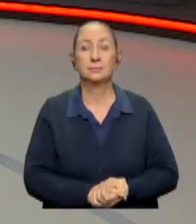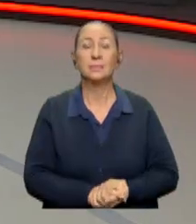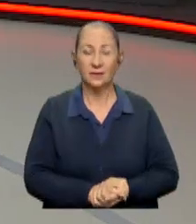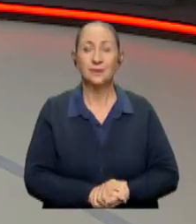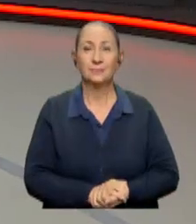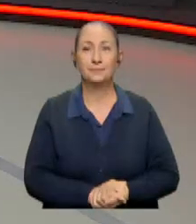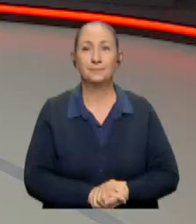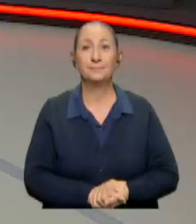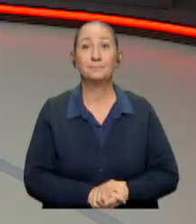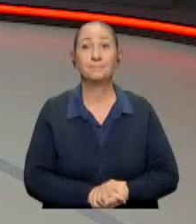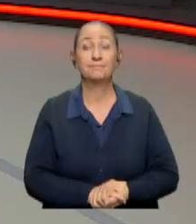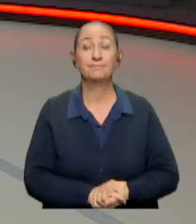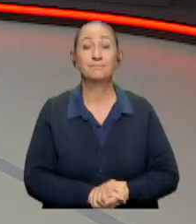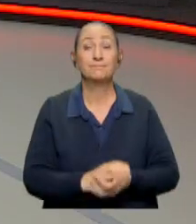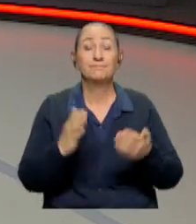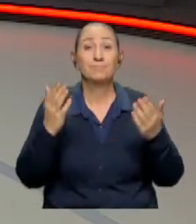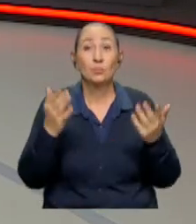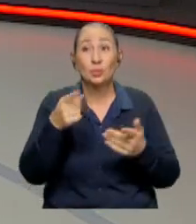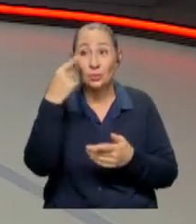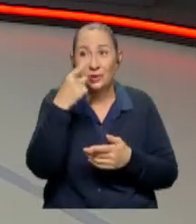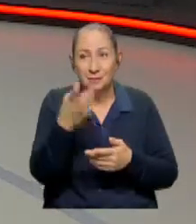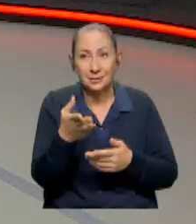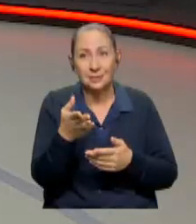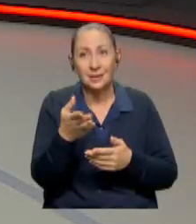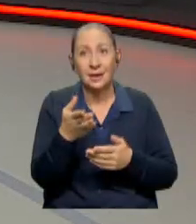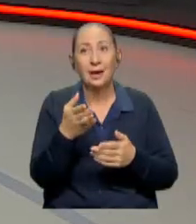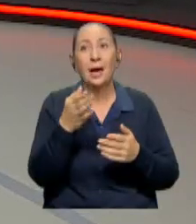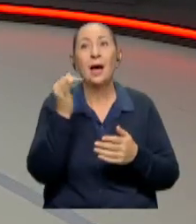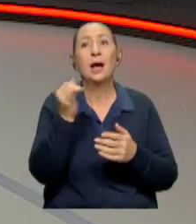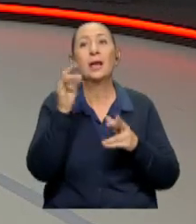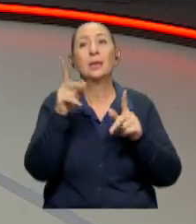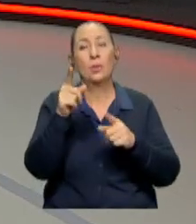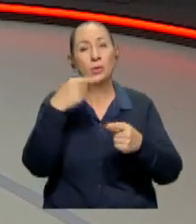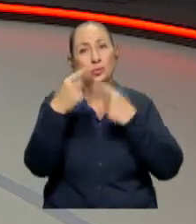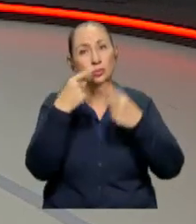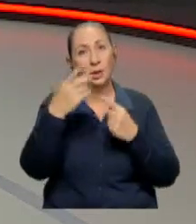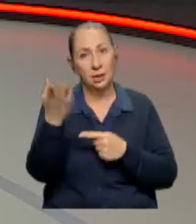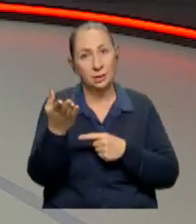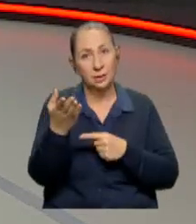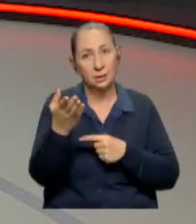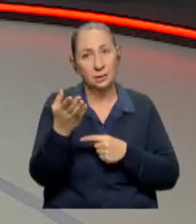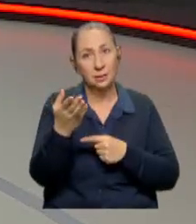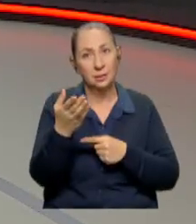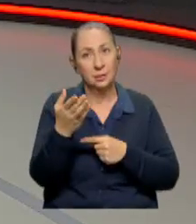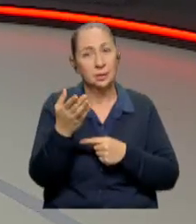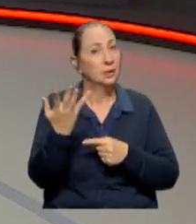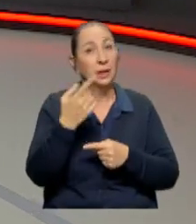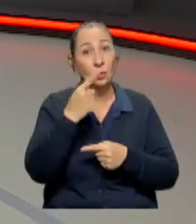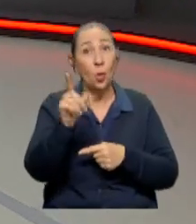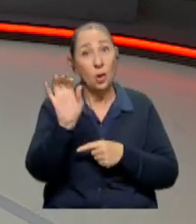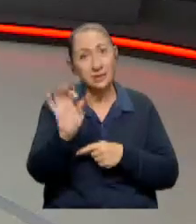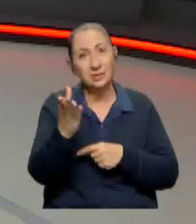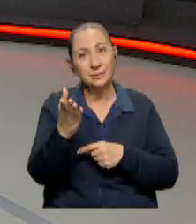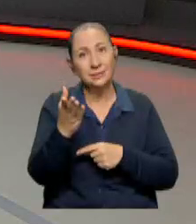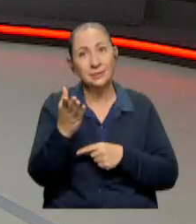Evet. İşte bu nedenle de alay eder gibi böyle şeyler söylüyorlar. ne diyorsa